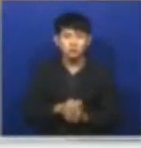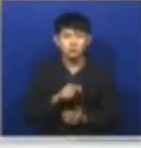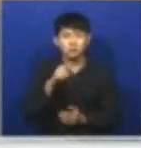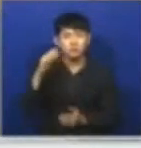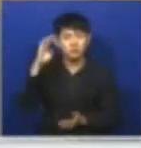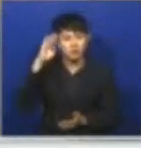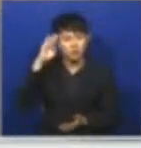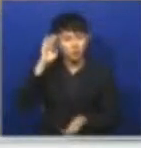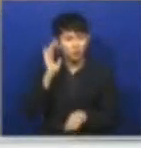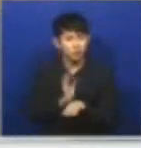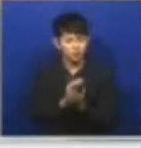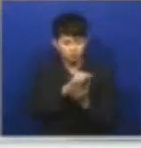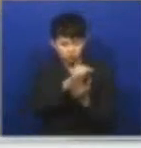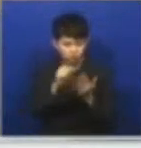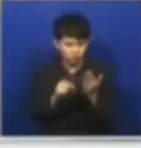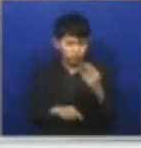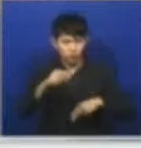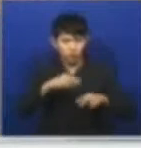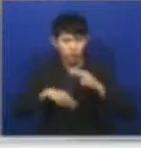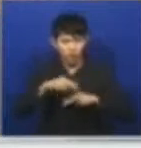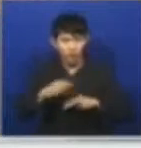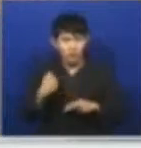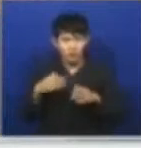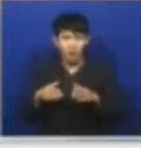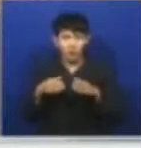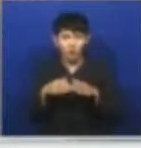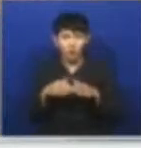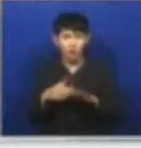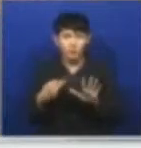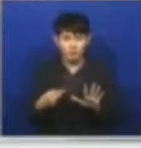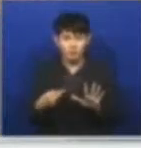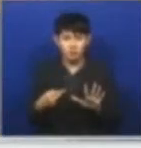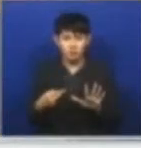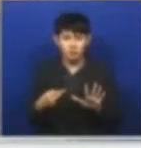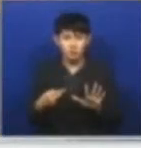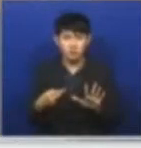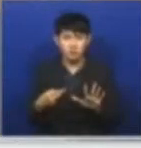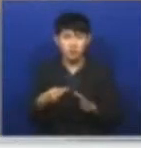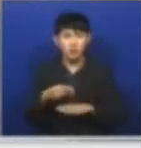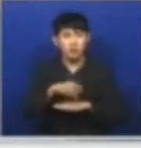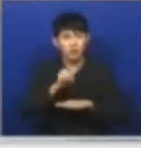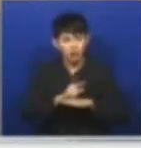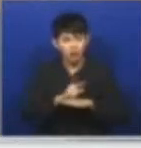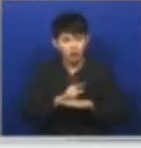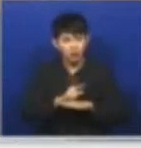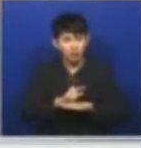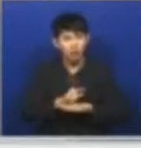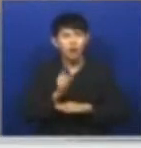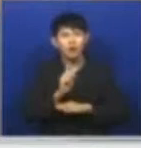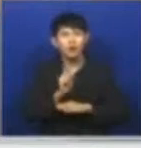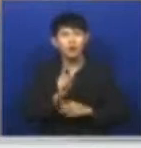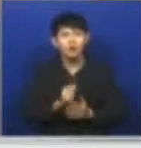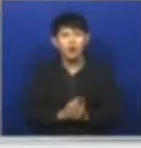ผิดชอบชายแดนมีกำลังอยู่อัตรากำลังอยู่ 50,000 ท่านประธานเกิดอะไรกับตชด